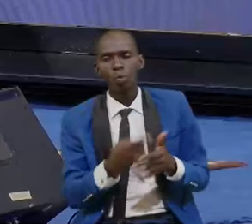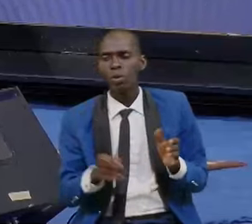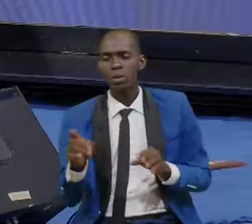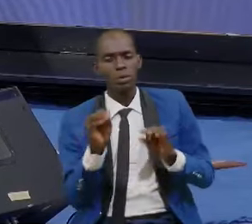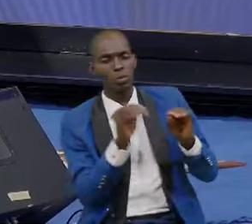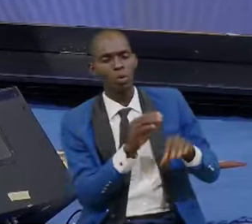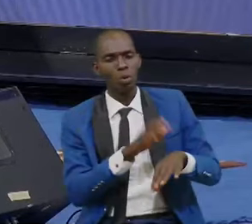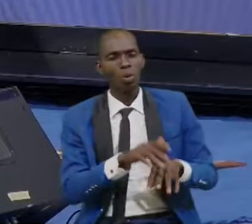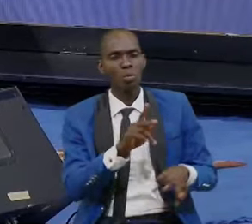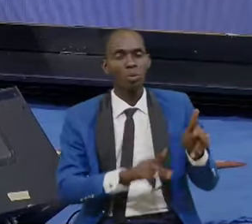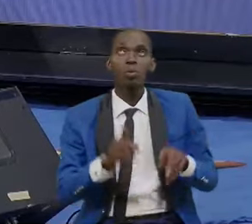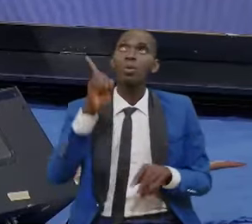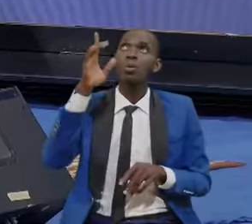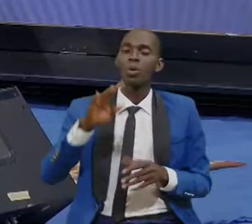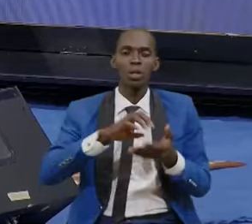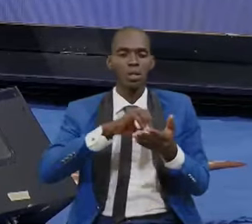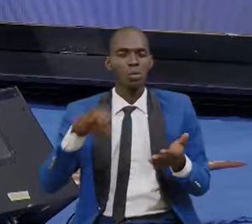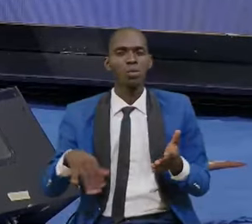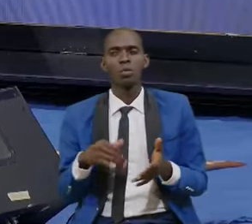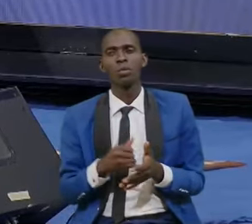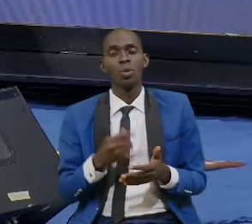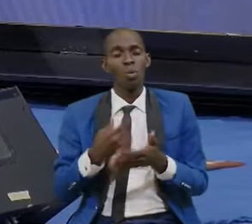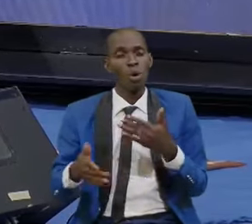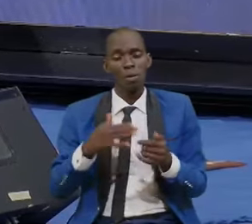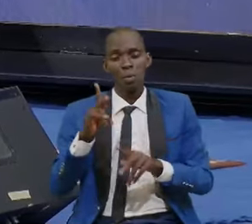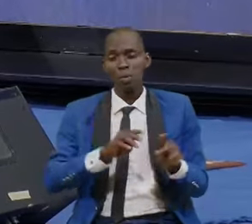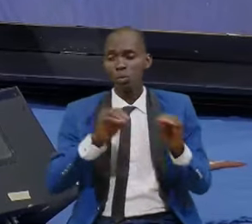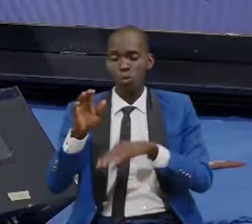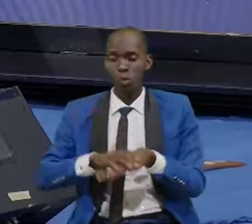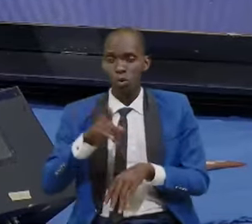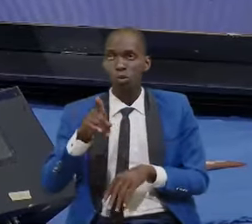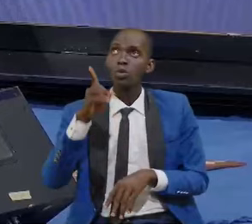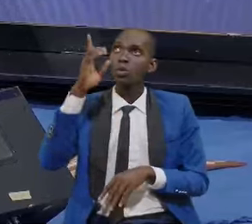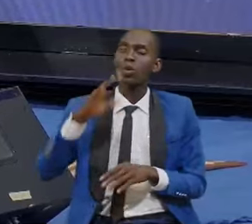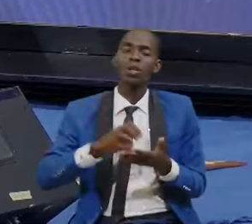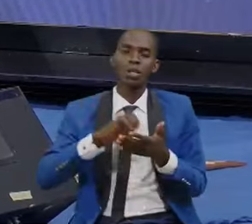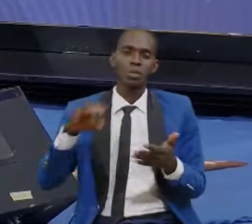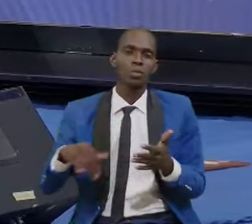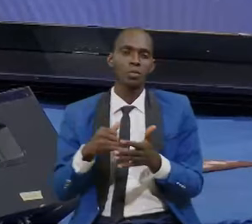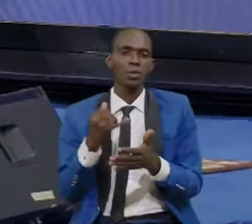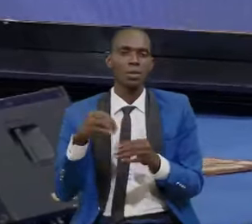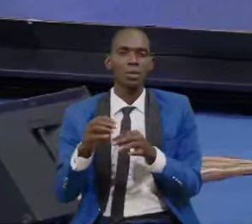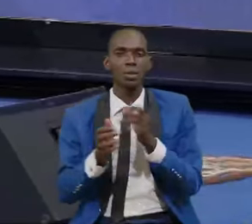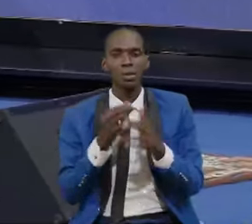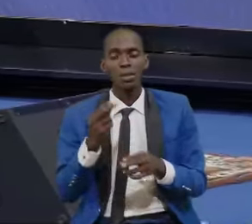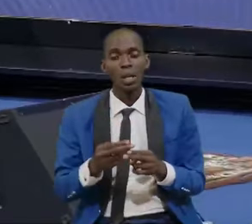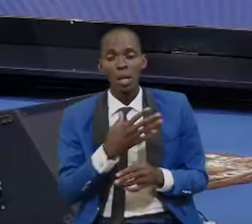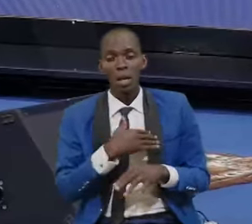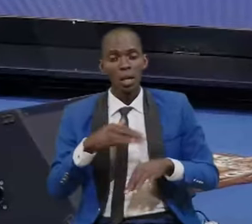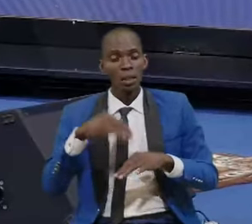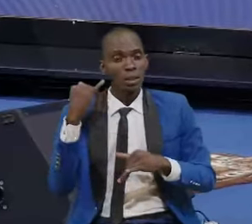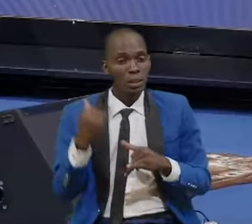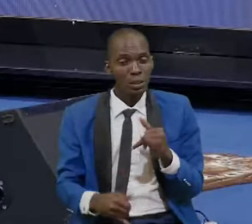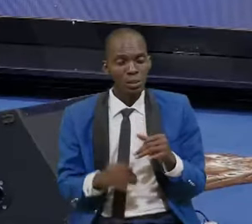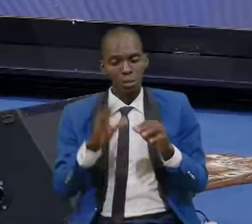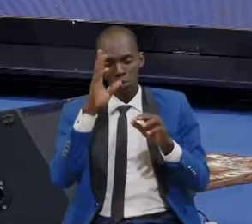Dieu a ôté cela. Ce qu'ils ont mis sur toi, Dieu va enlever cela. Et finalement, lui-même, il est